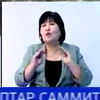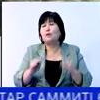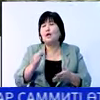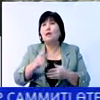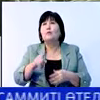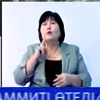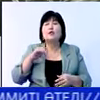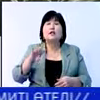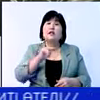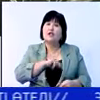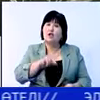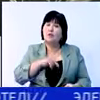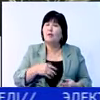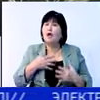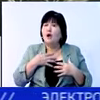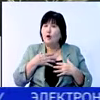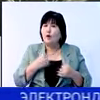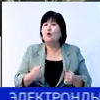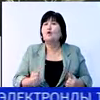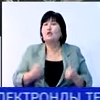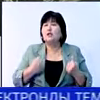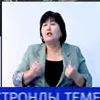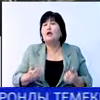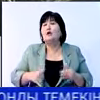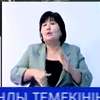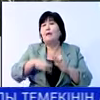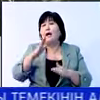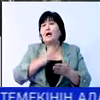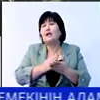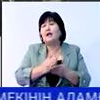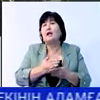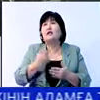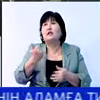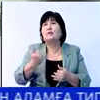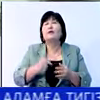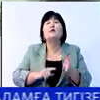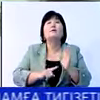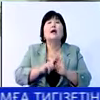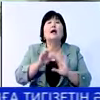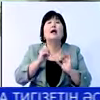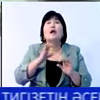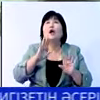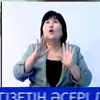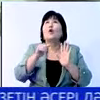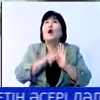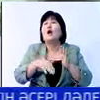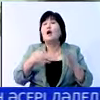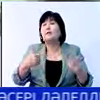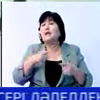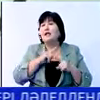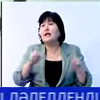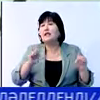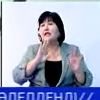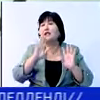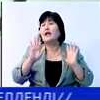өңір жастарының еңбекке деген құлшынысын арттырып, талабын ұштауға бағытталған байырқалы бастама. Көрмеге 60-тан астам жәдігер